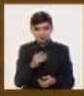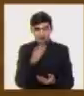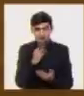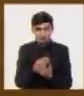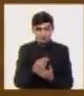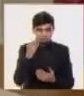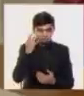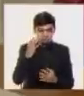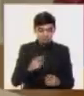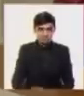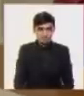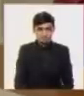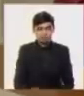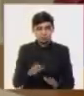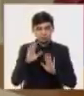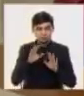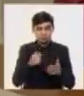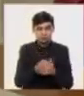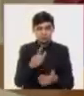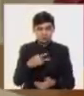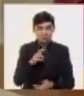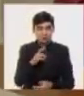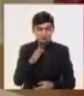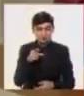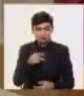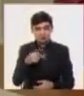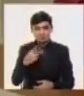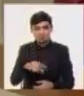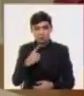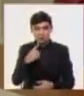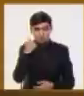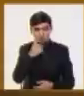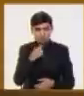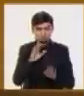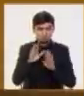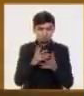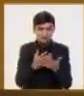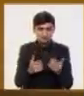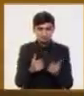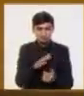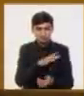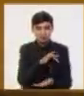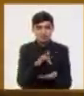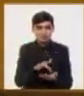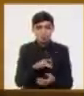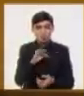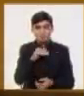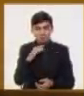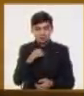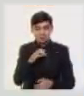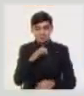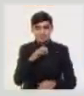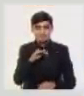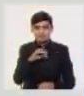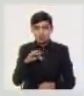своих собственных соображений. Выставка продлится до 20 января 2021 года. Галерея расположена в головном офисе Форте Банка в